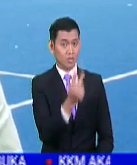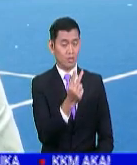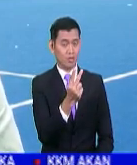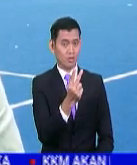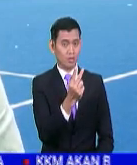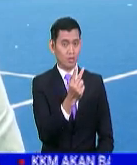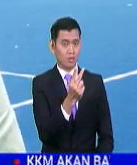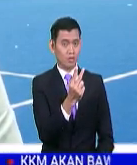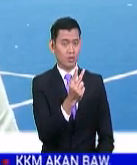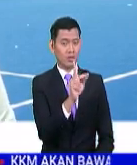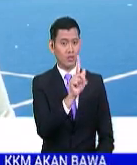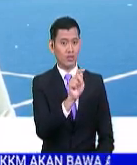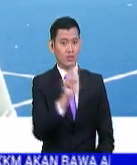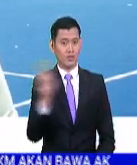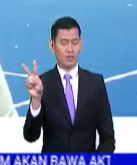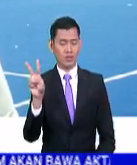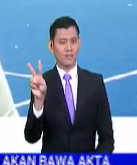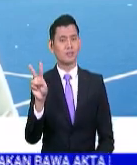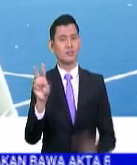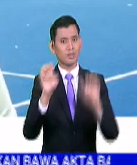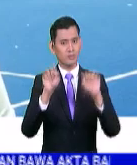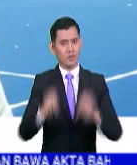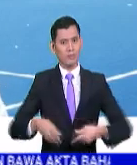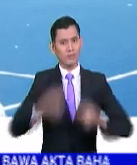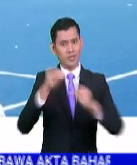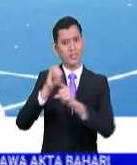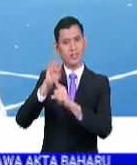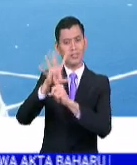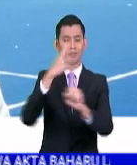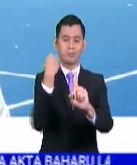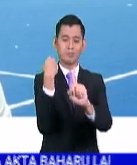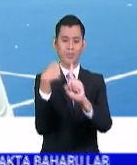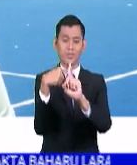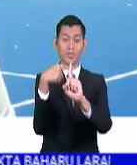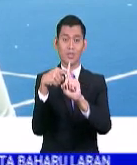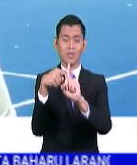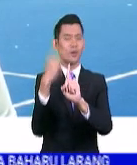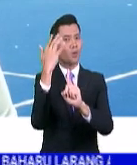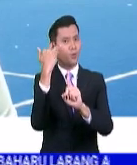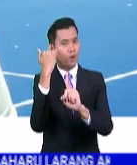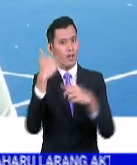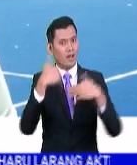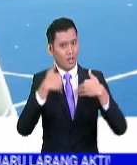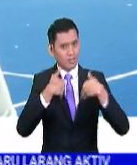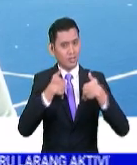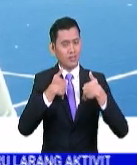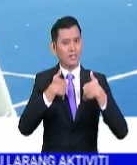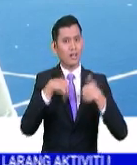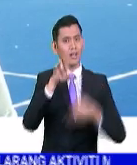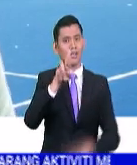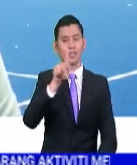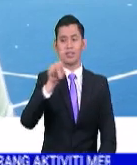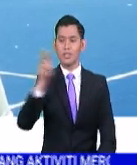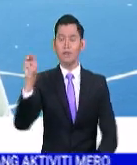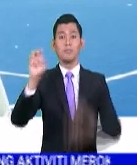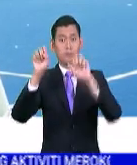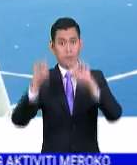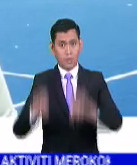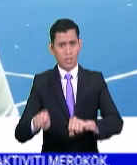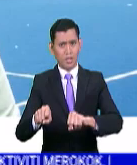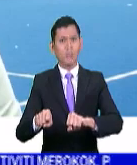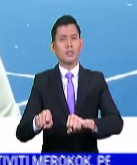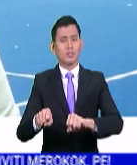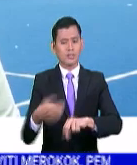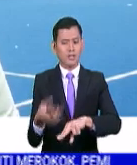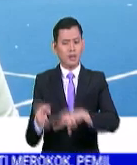Dewi ya dan Nadia akan memberi 14 yang cukup positif karena dengan adanya penyiaran Ini Hadi akan menaikkan lagi